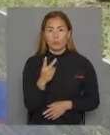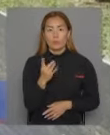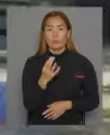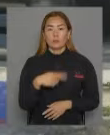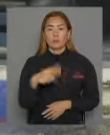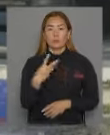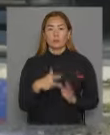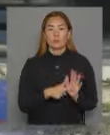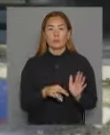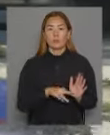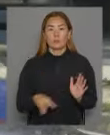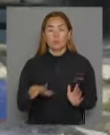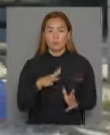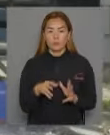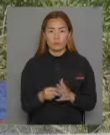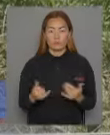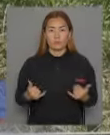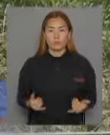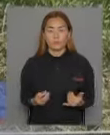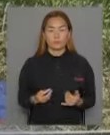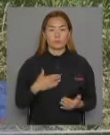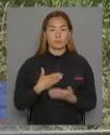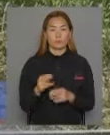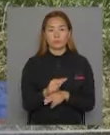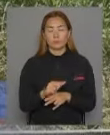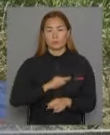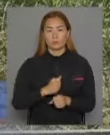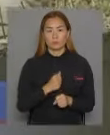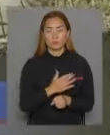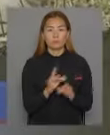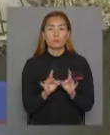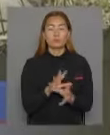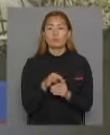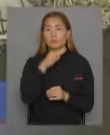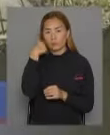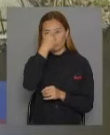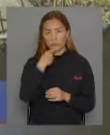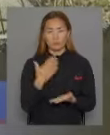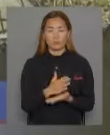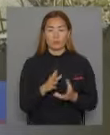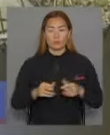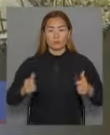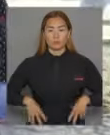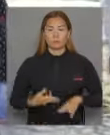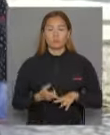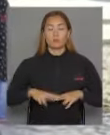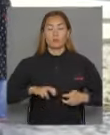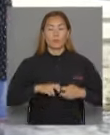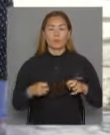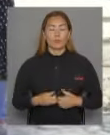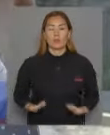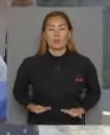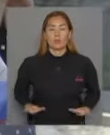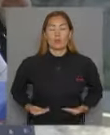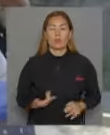1 миллиард 37 миллионов тенге. В настоящее время активно ведутся работы. Как отмечают ответственные лица, чтобы решить данную проблему,